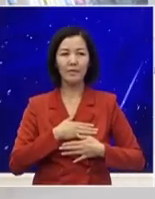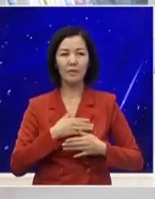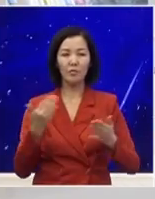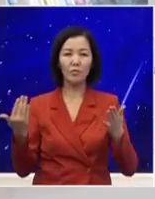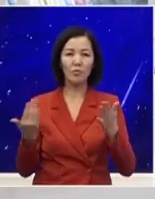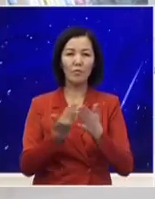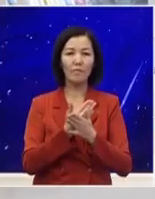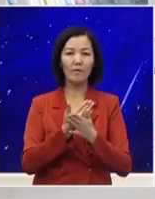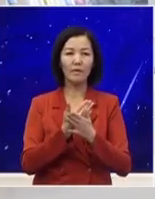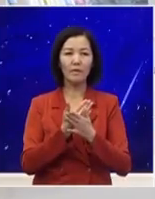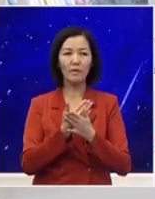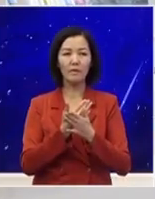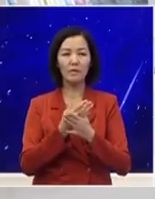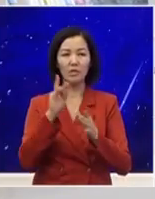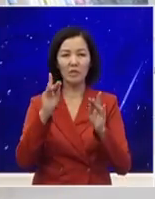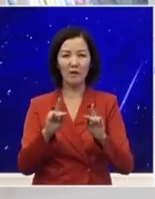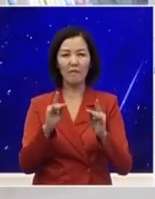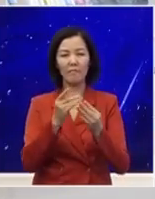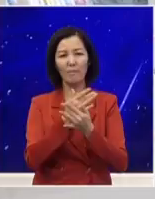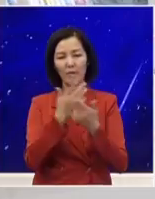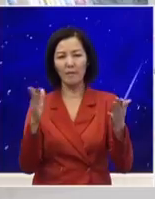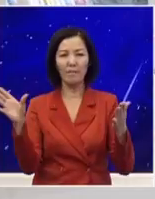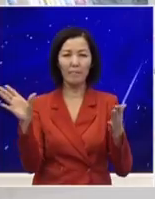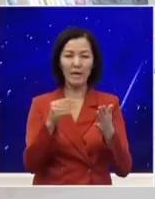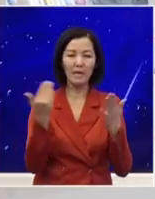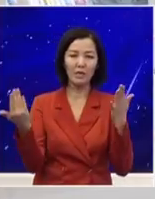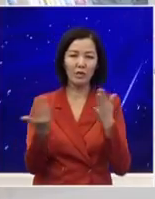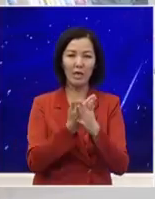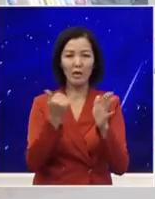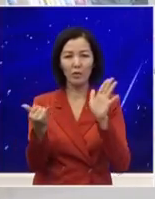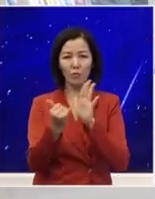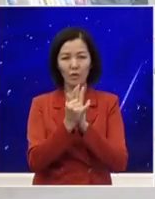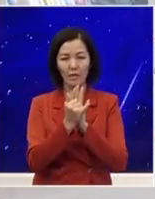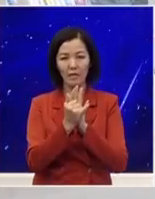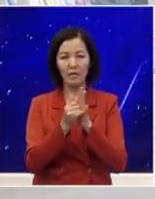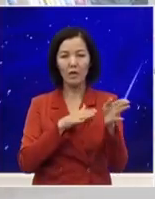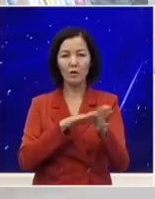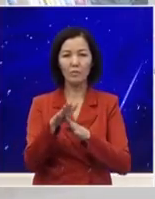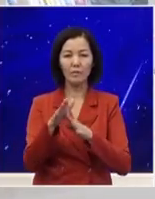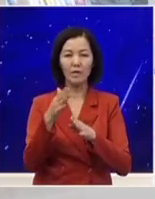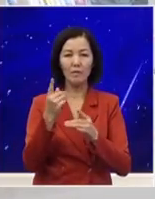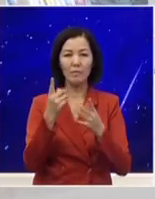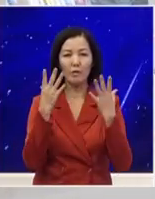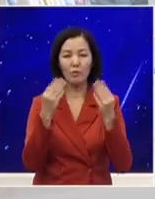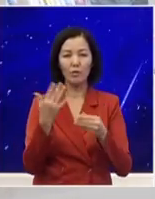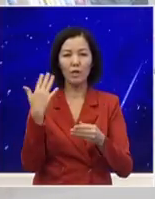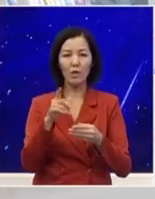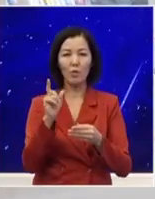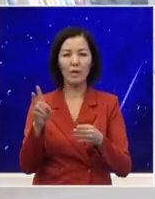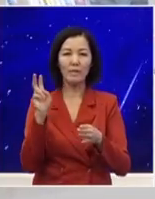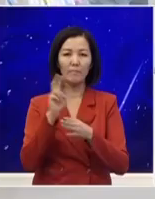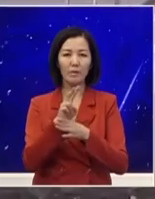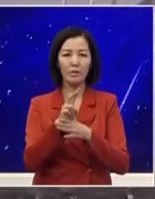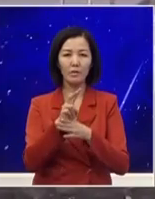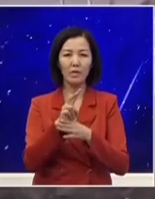берілді. Сухожаровый шкаф жаңа берілді. Солардың бәрін қазір жұмысқа атқарып отырмыз. Күніне 50 адамдай қабылдай